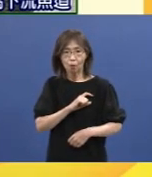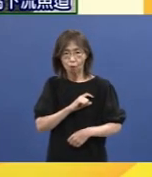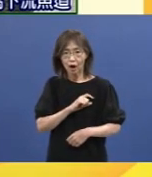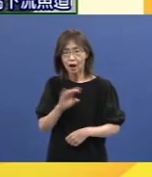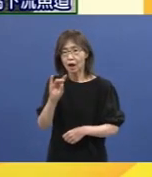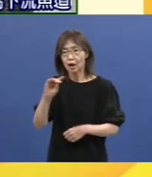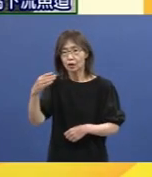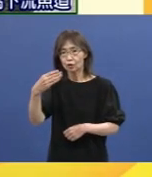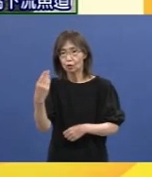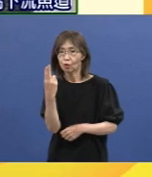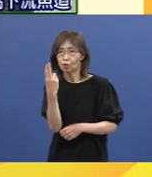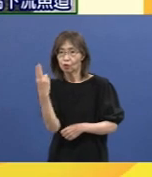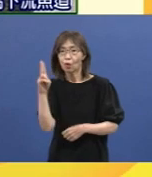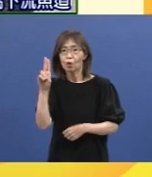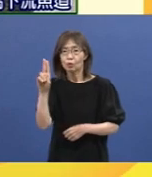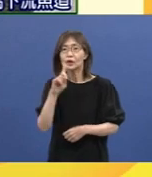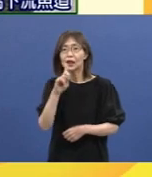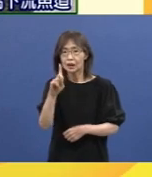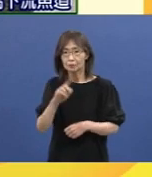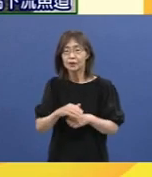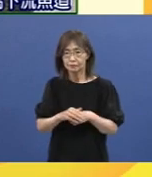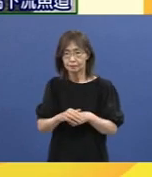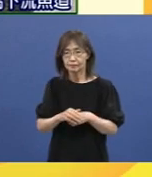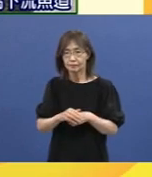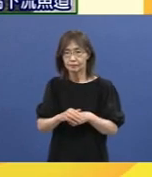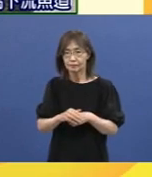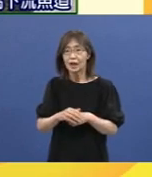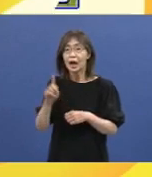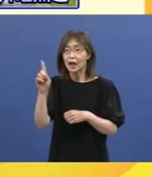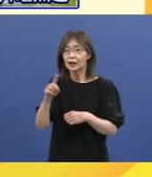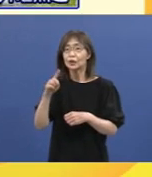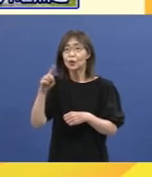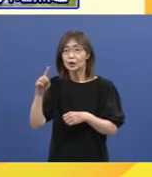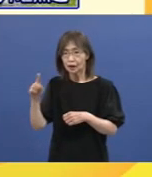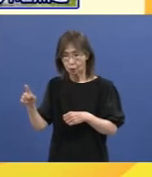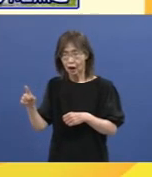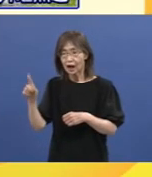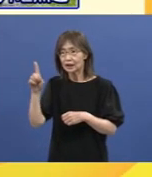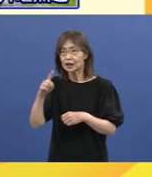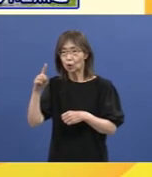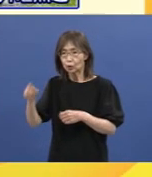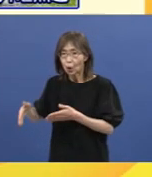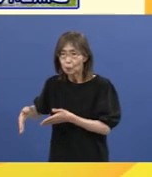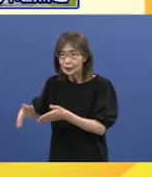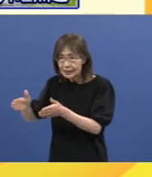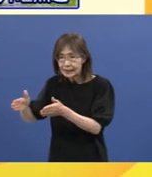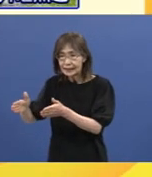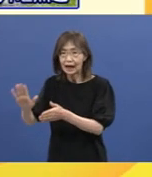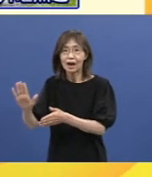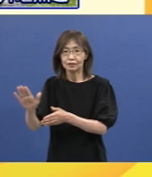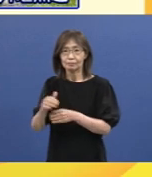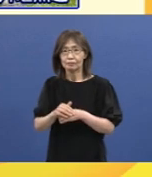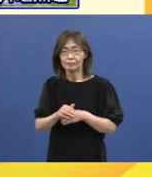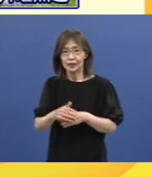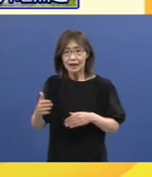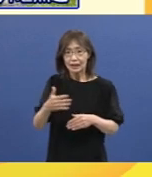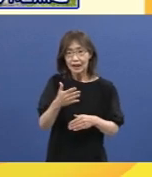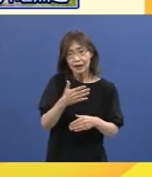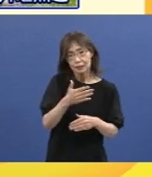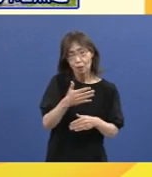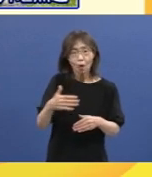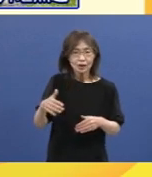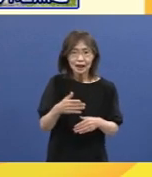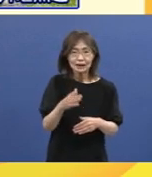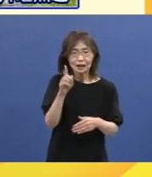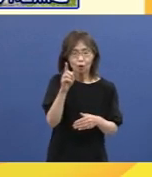道っていうんですけれども、はい、人にはね、人の道っていうのがあります。で魚にも魚の道